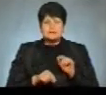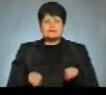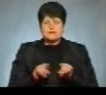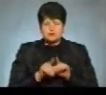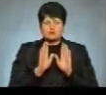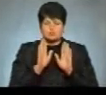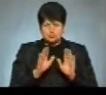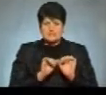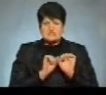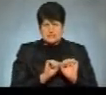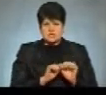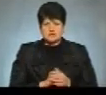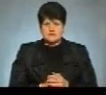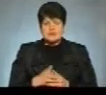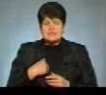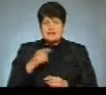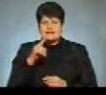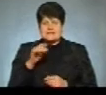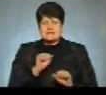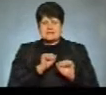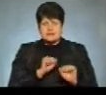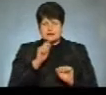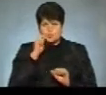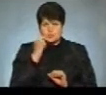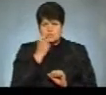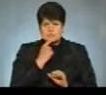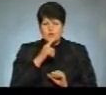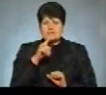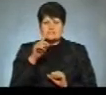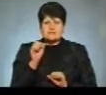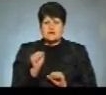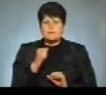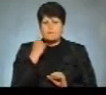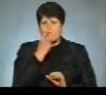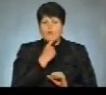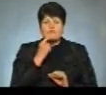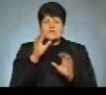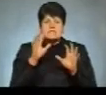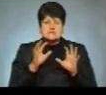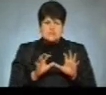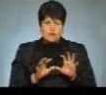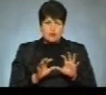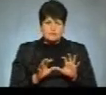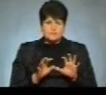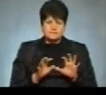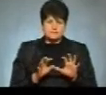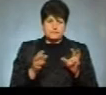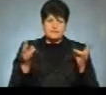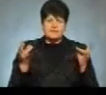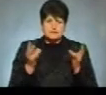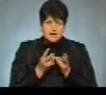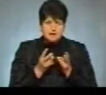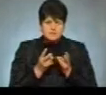буде захищена. Я за захист української мови, я за мовний закон. Треба